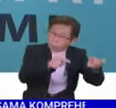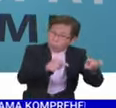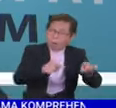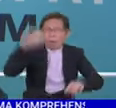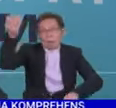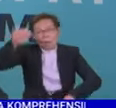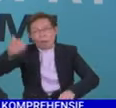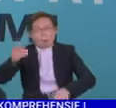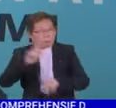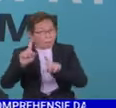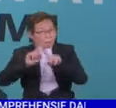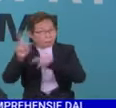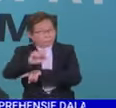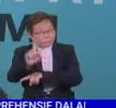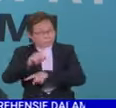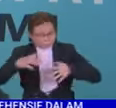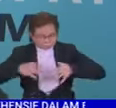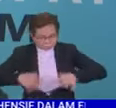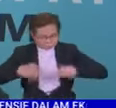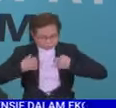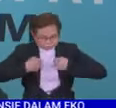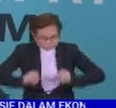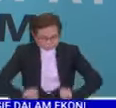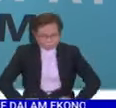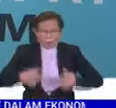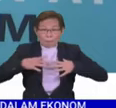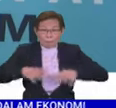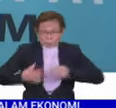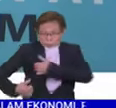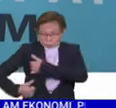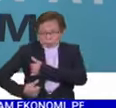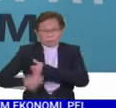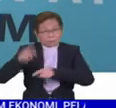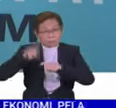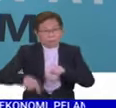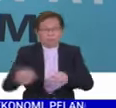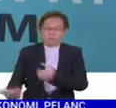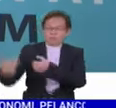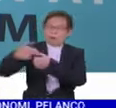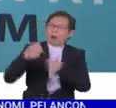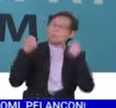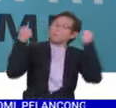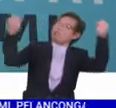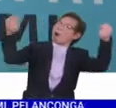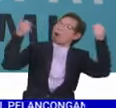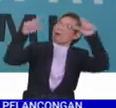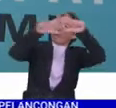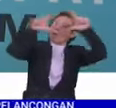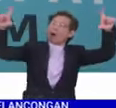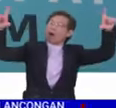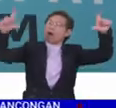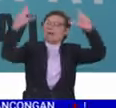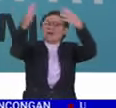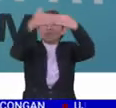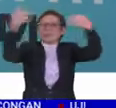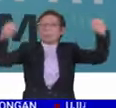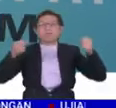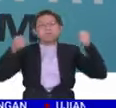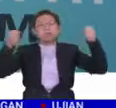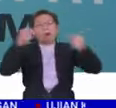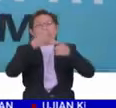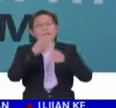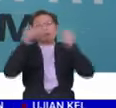tentera. Tidak boleh terlibat mengambil sepanduk-sepanduk atau banners and all those things untuk aktiviti